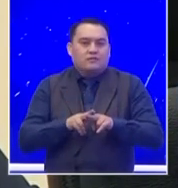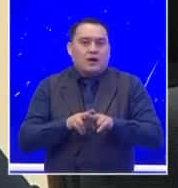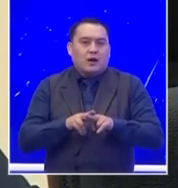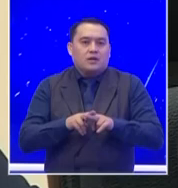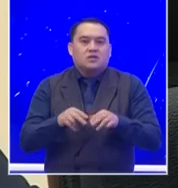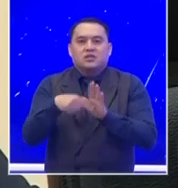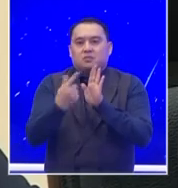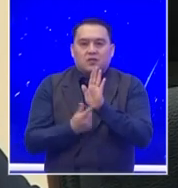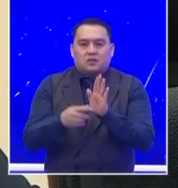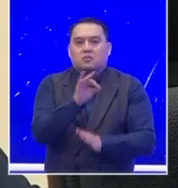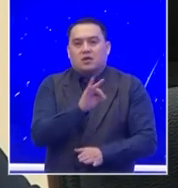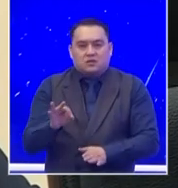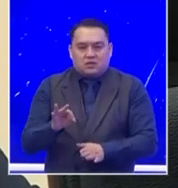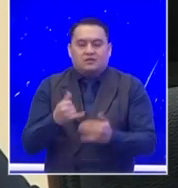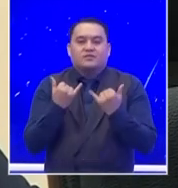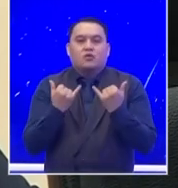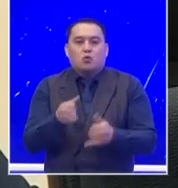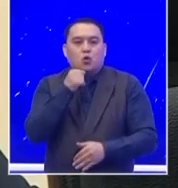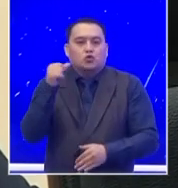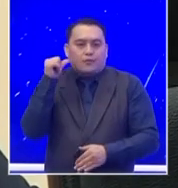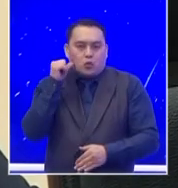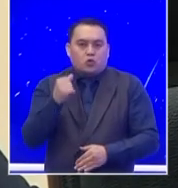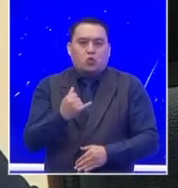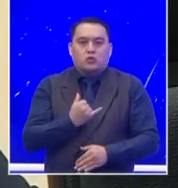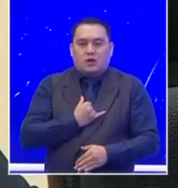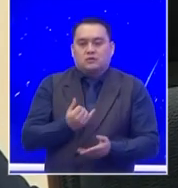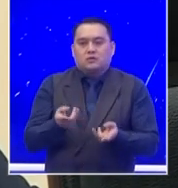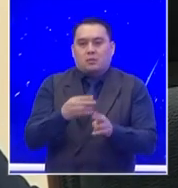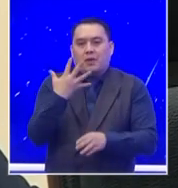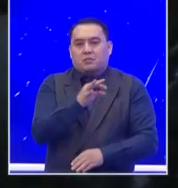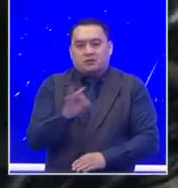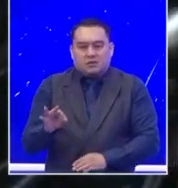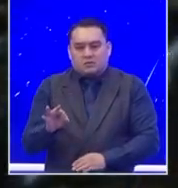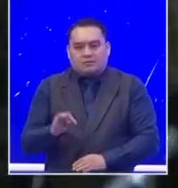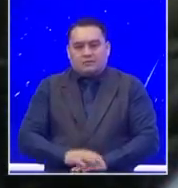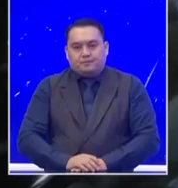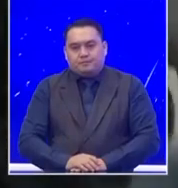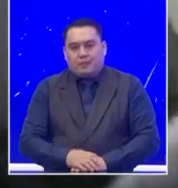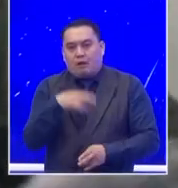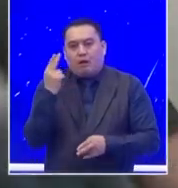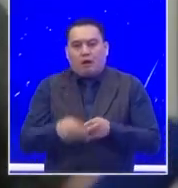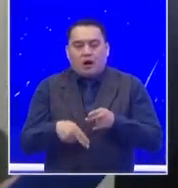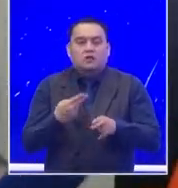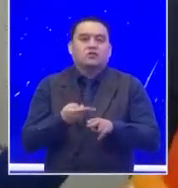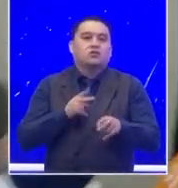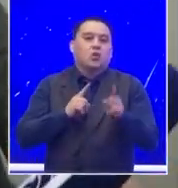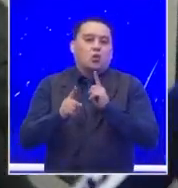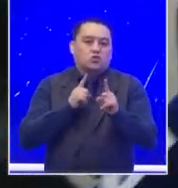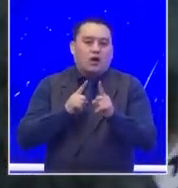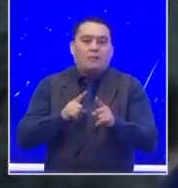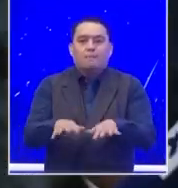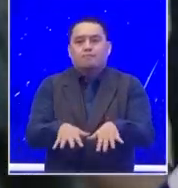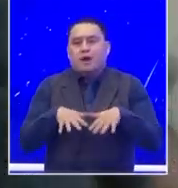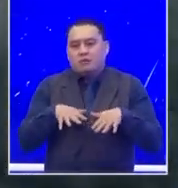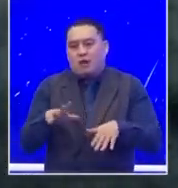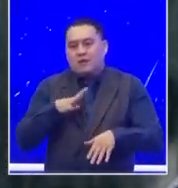была 17%, на конец прошлого года мы имели всего лишь 5% некомплекта. По окончанию правительственного часа в Сенате